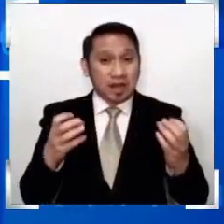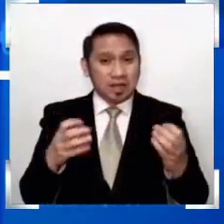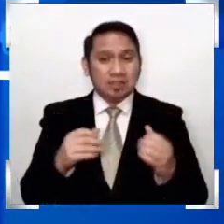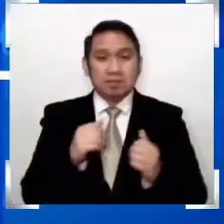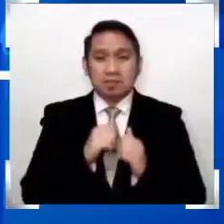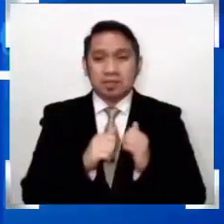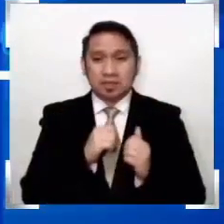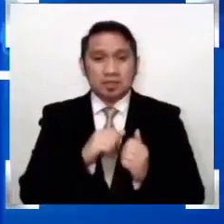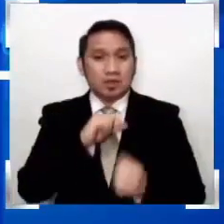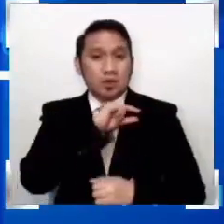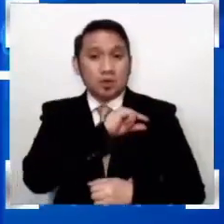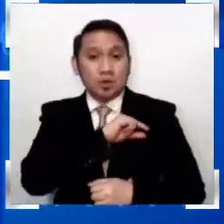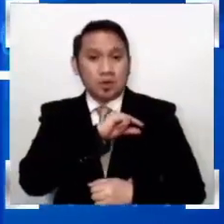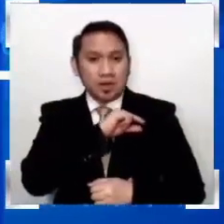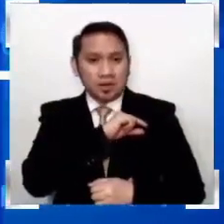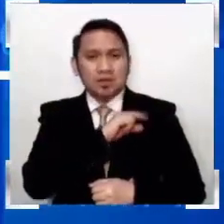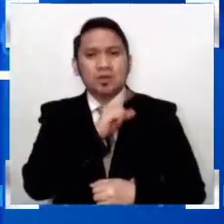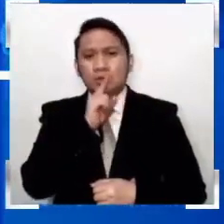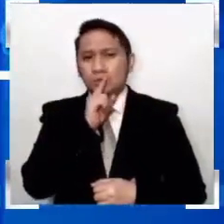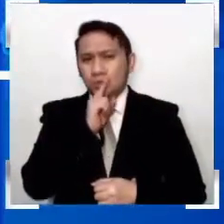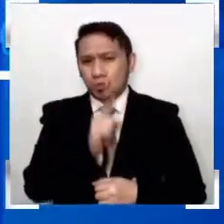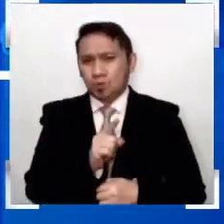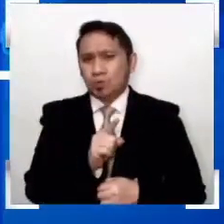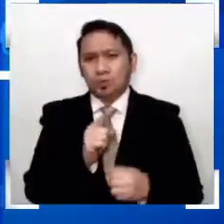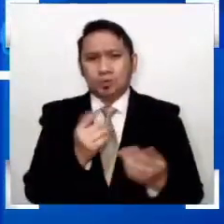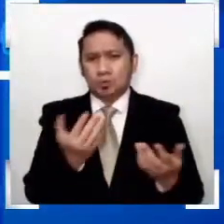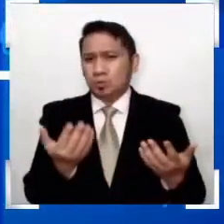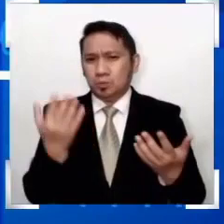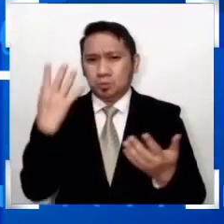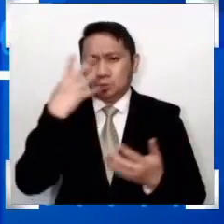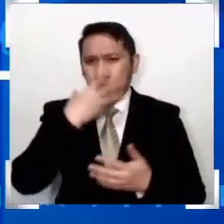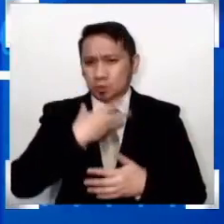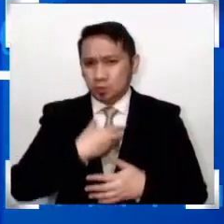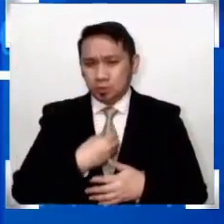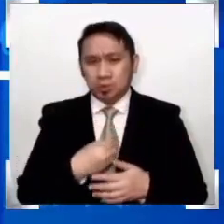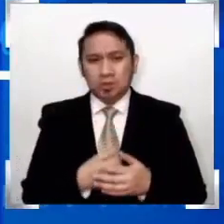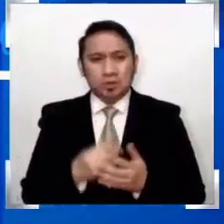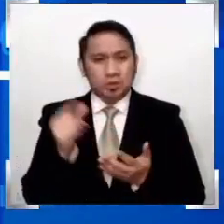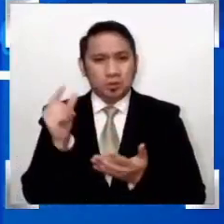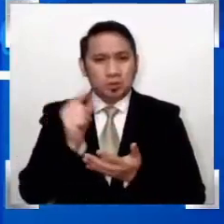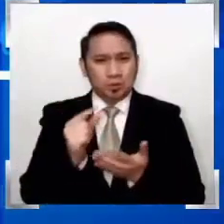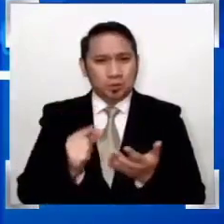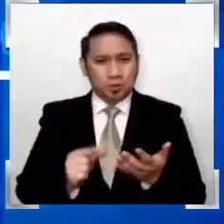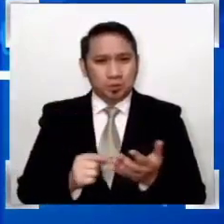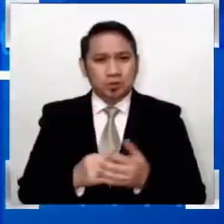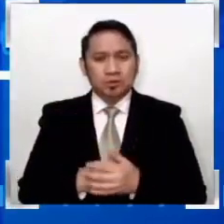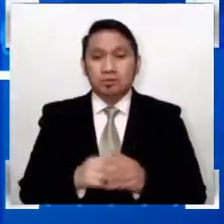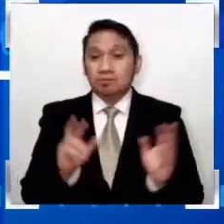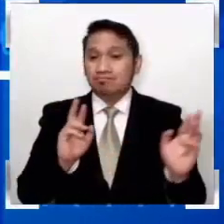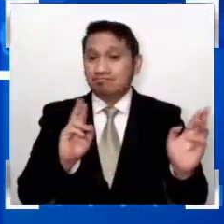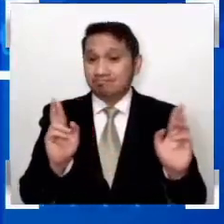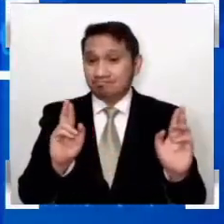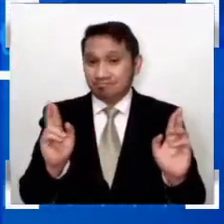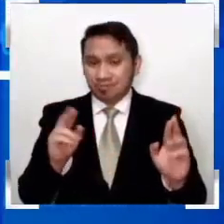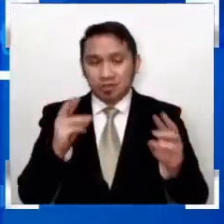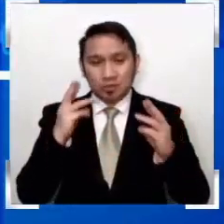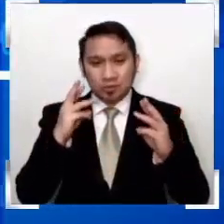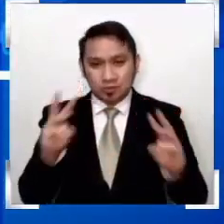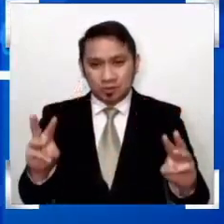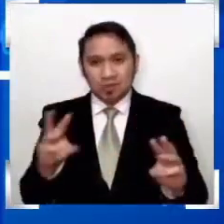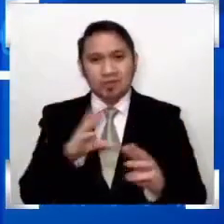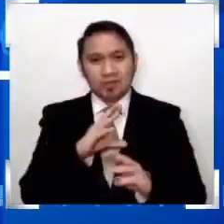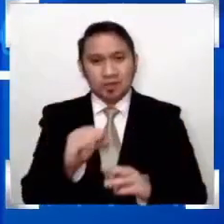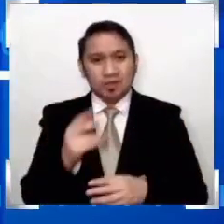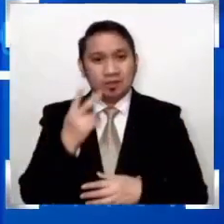into details sa bawat aspeto. Humanda nang makilets vault in at saksihan ang